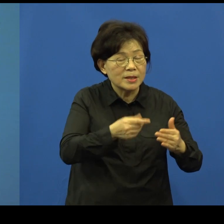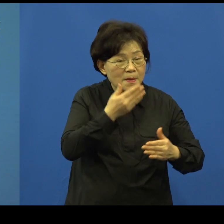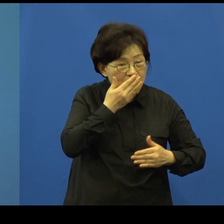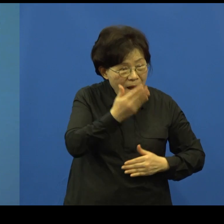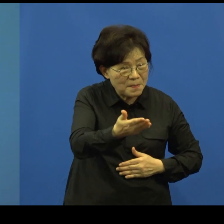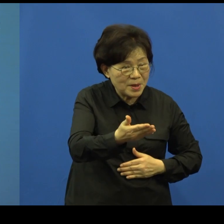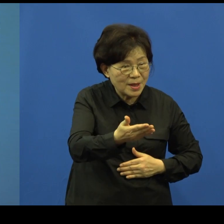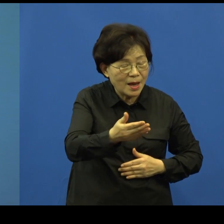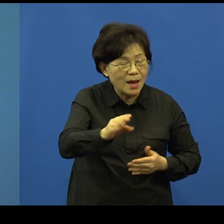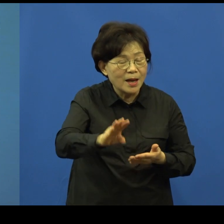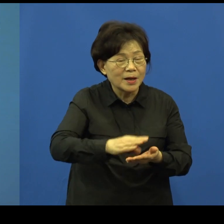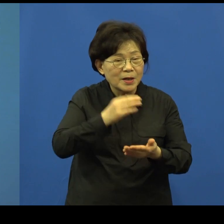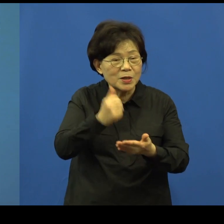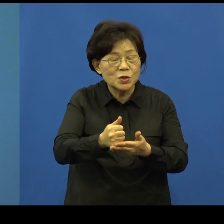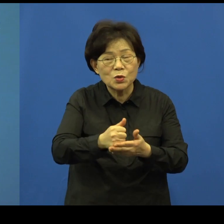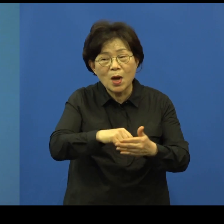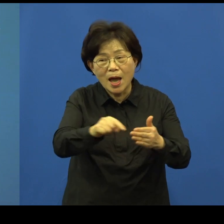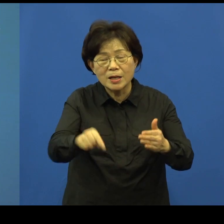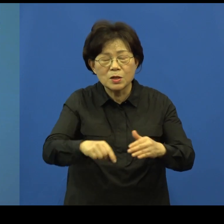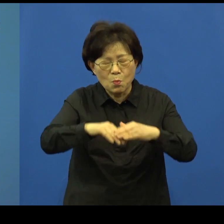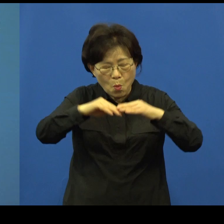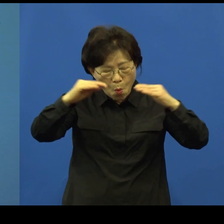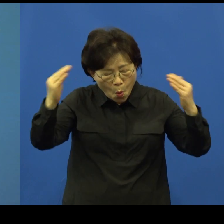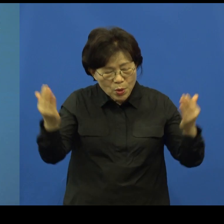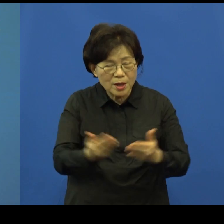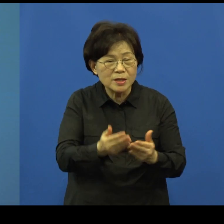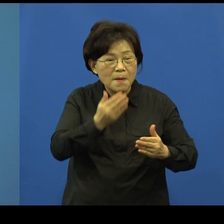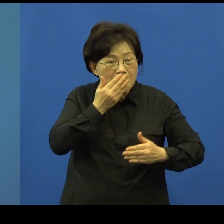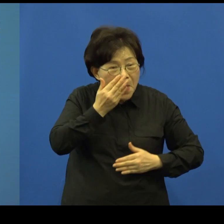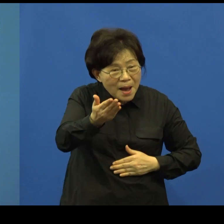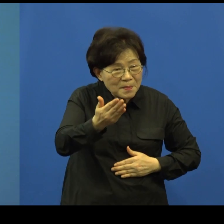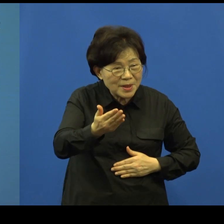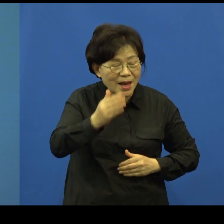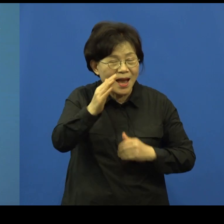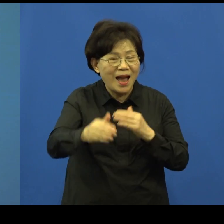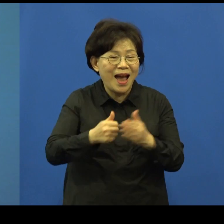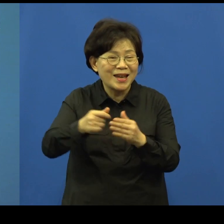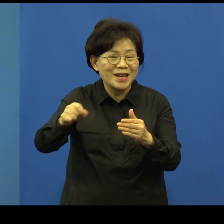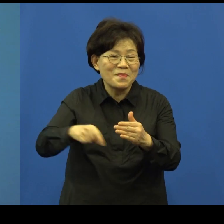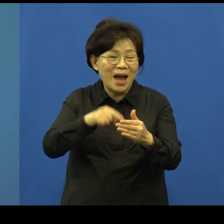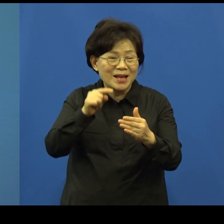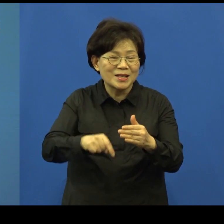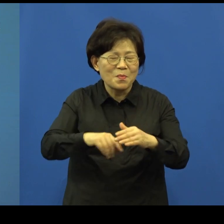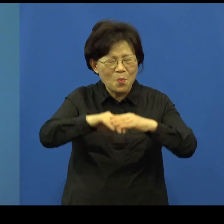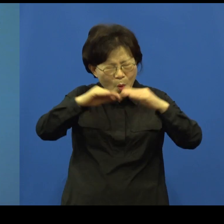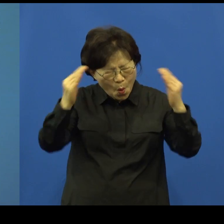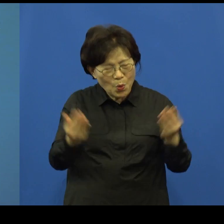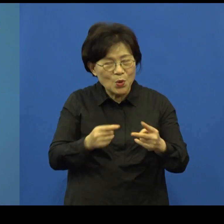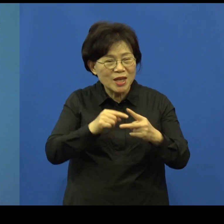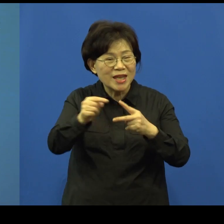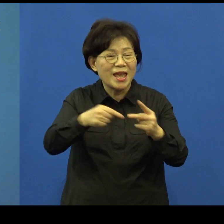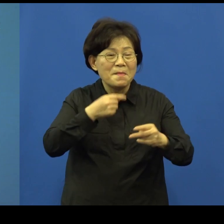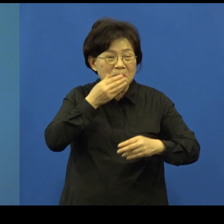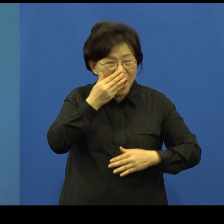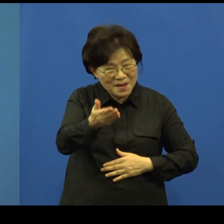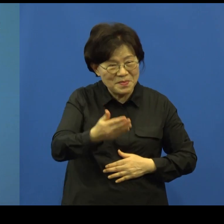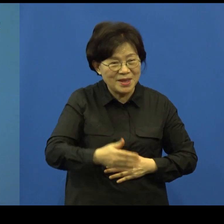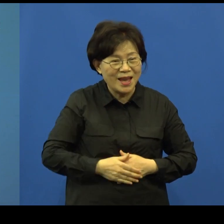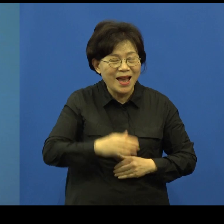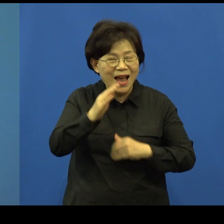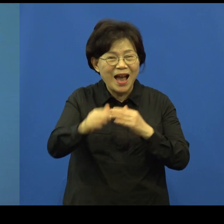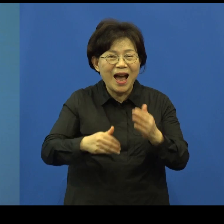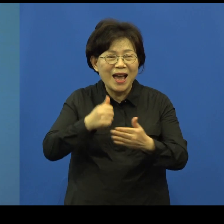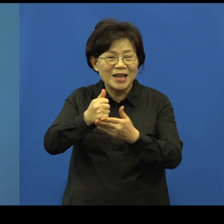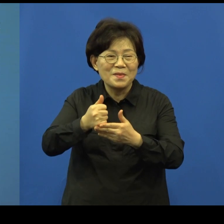예. 그리스도 안에서 능치 못할 일이 없습니다. 하나님 안에서는 다 이해가 됩니다.